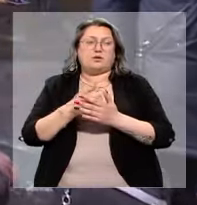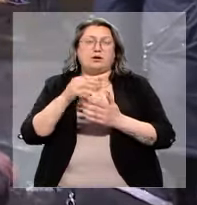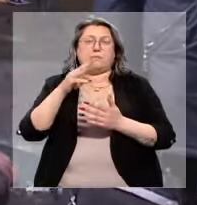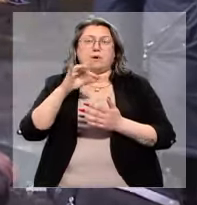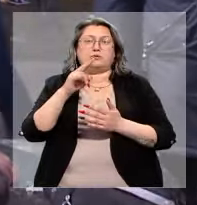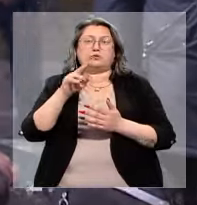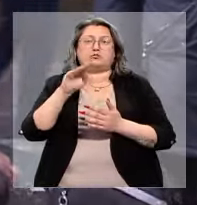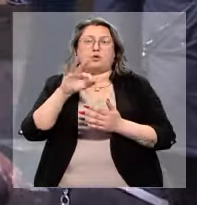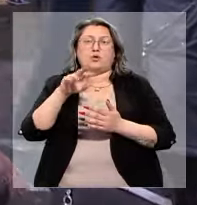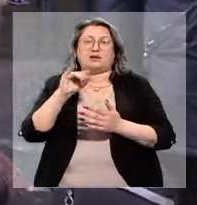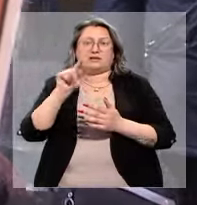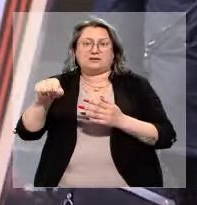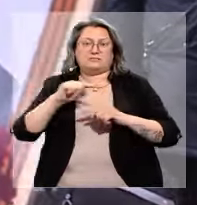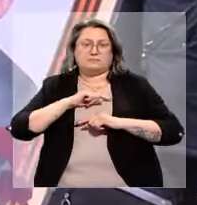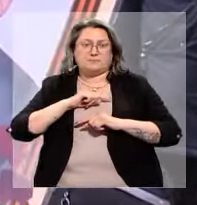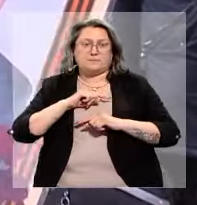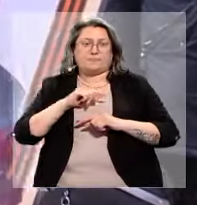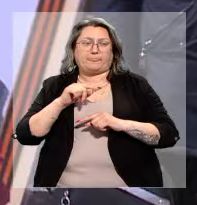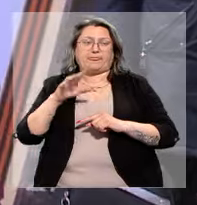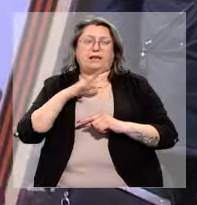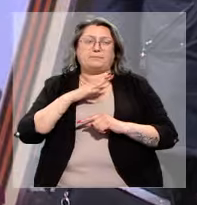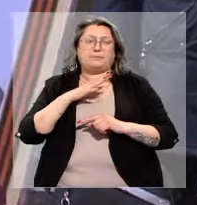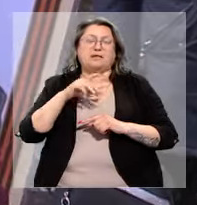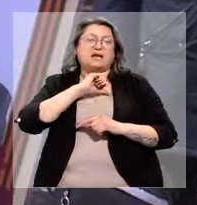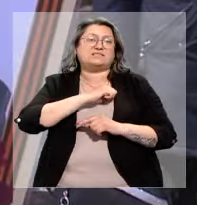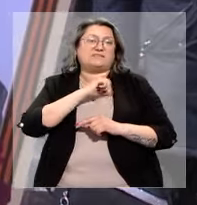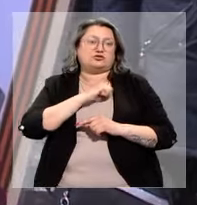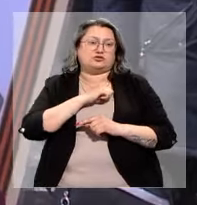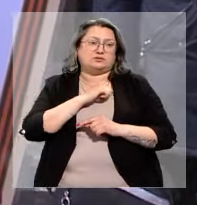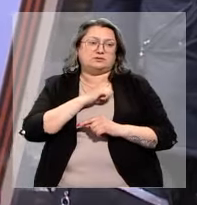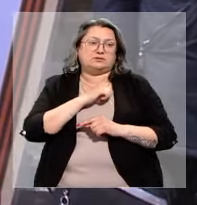Маньчжурии. И был он разведчик